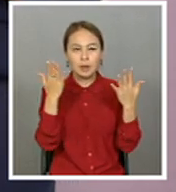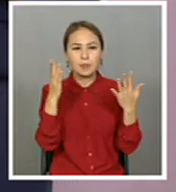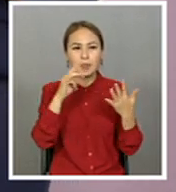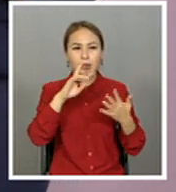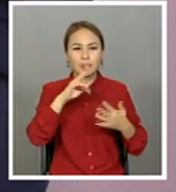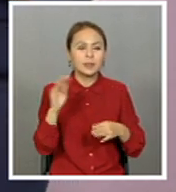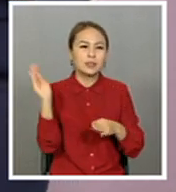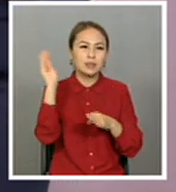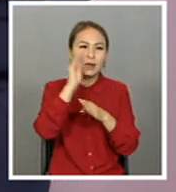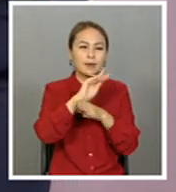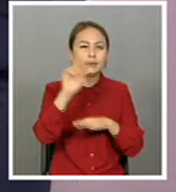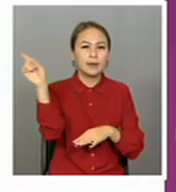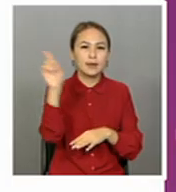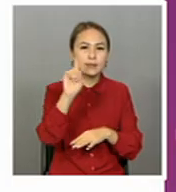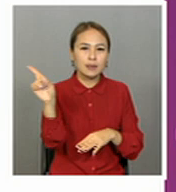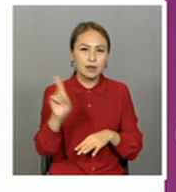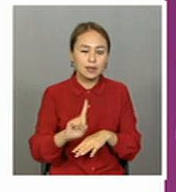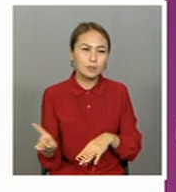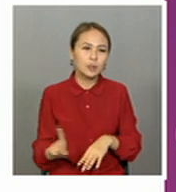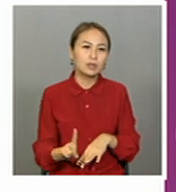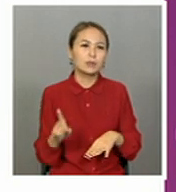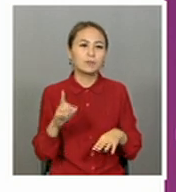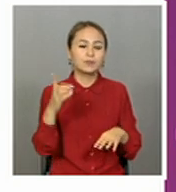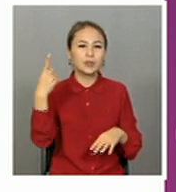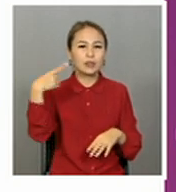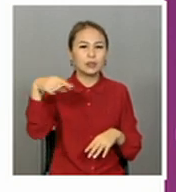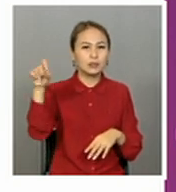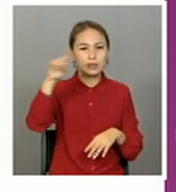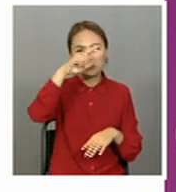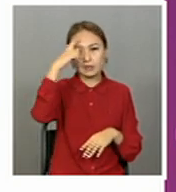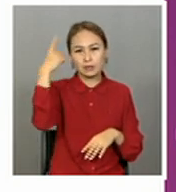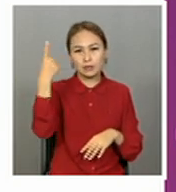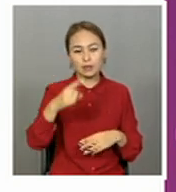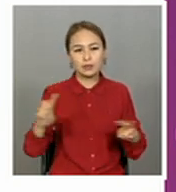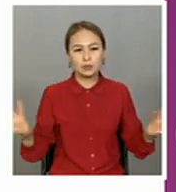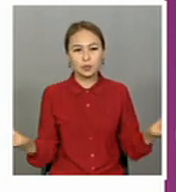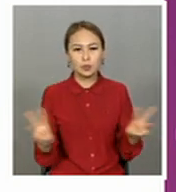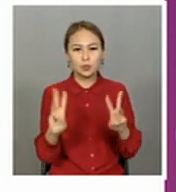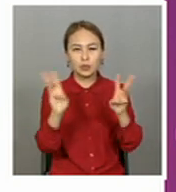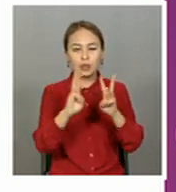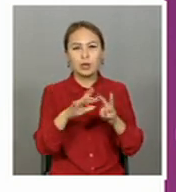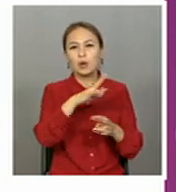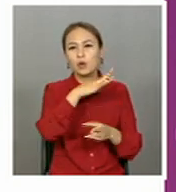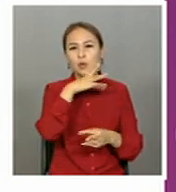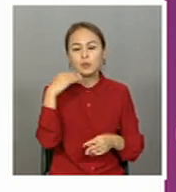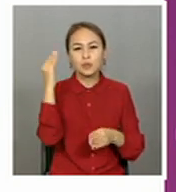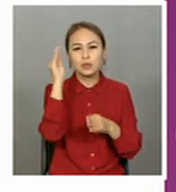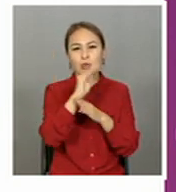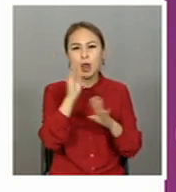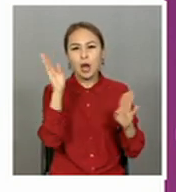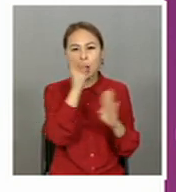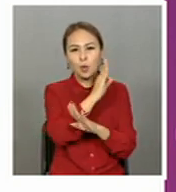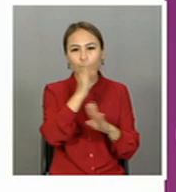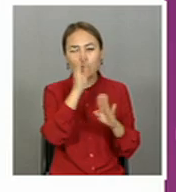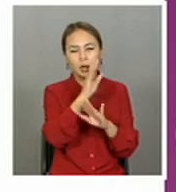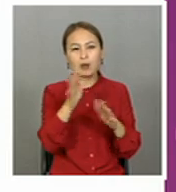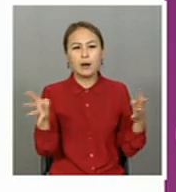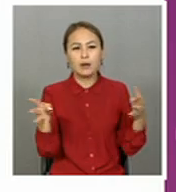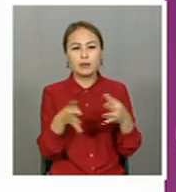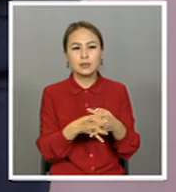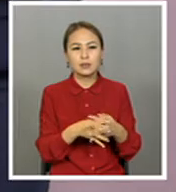сондаяқ найзағай мен аптап ыстықтан тұтанған өрттің түтіні де ауаға